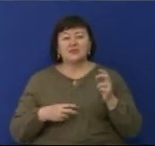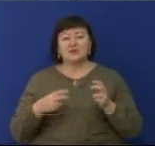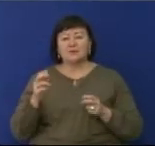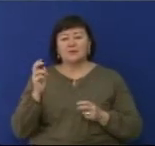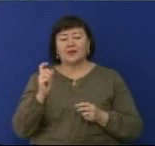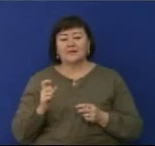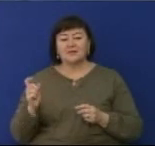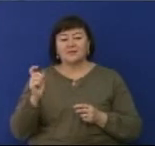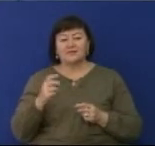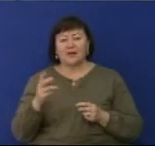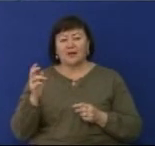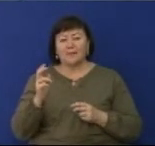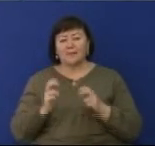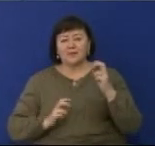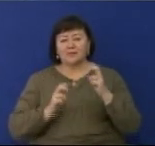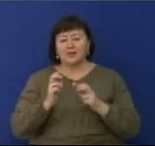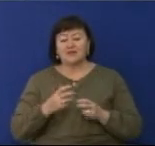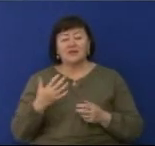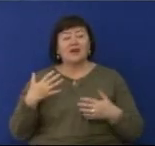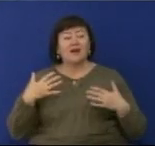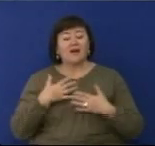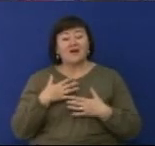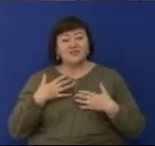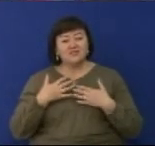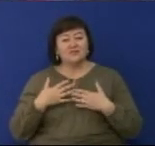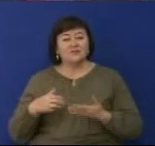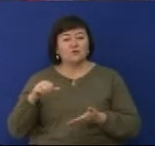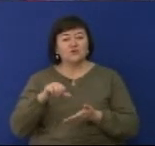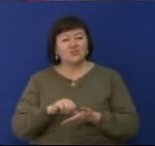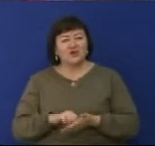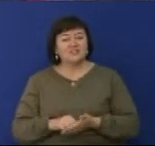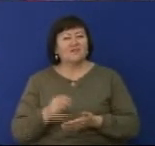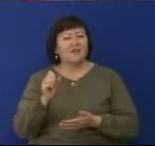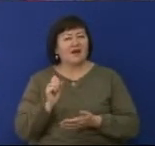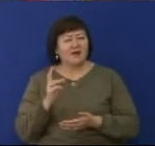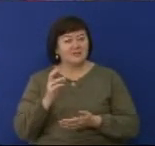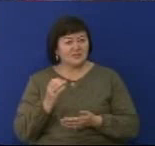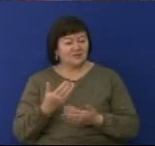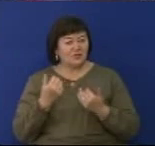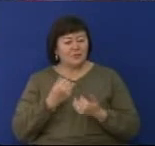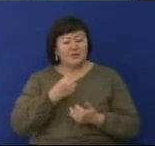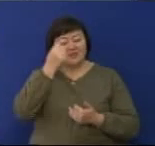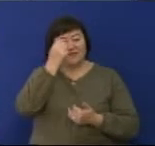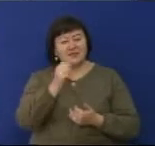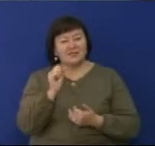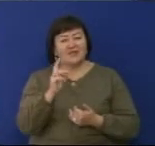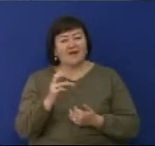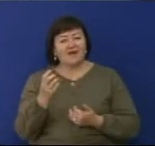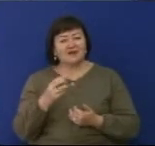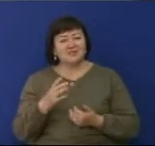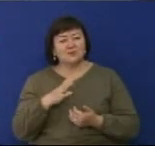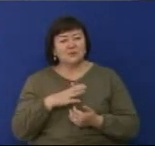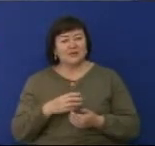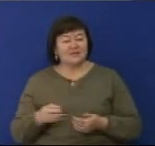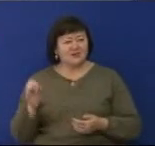города тоже активно принимали в этом участие присоединялись к нам в этом году благотворительная акция дорога в школу прошла в необычном формате